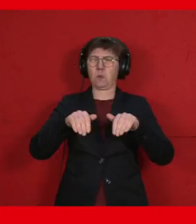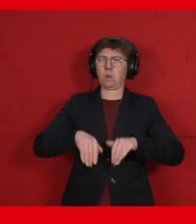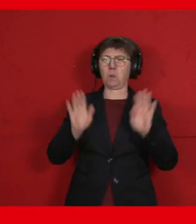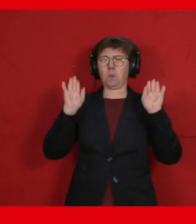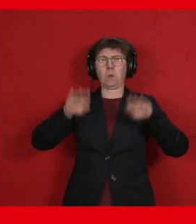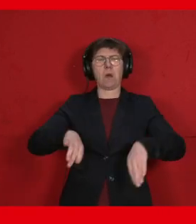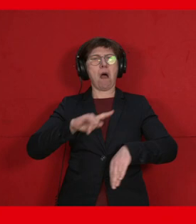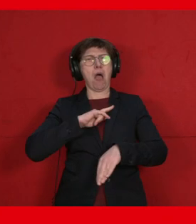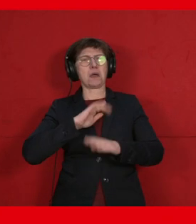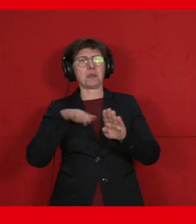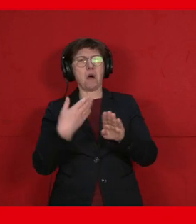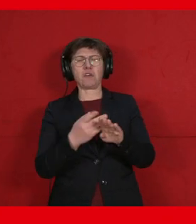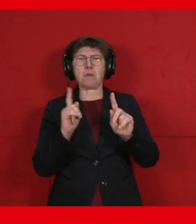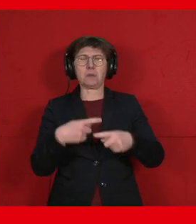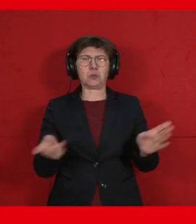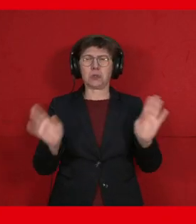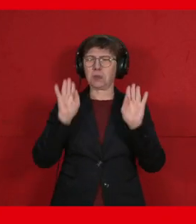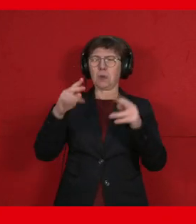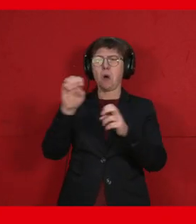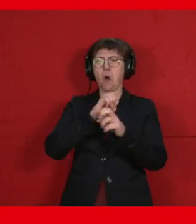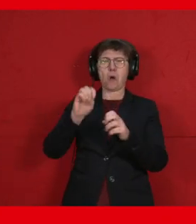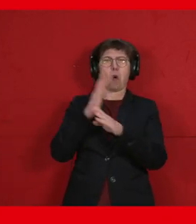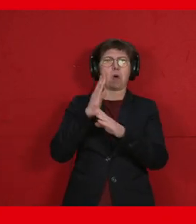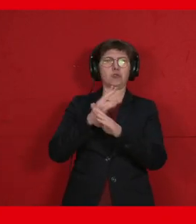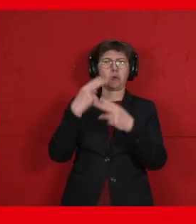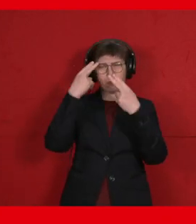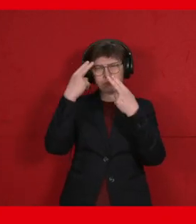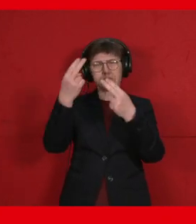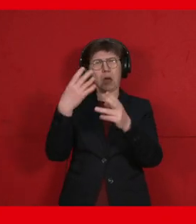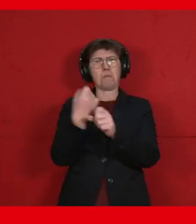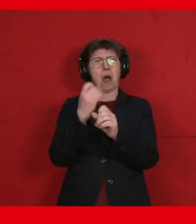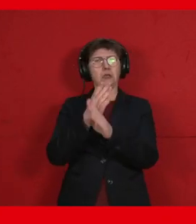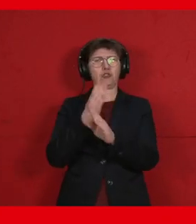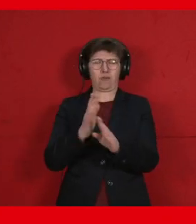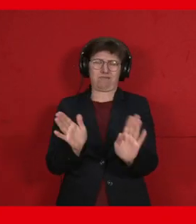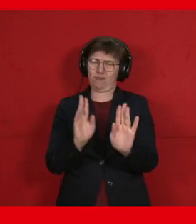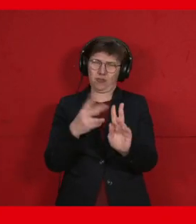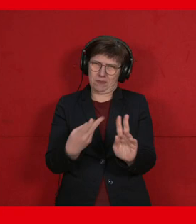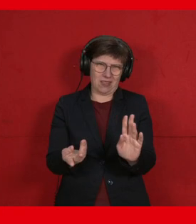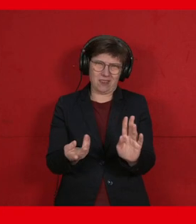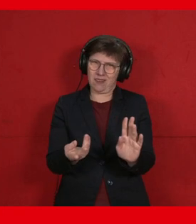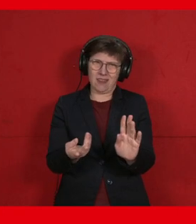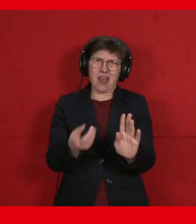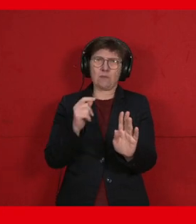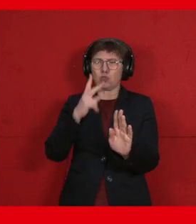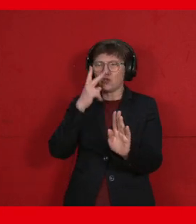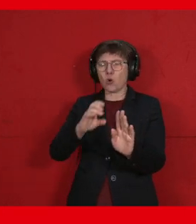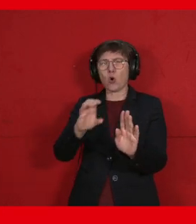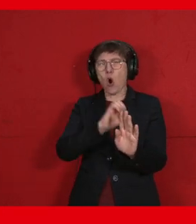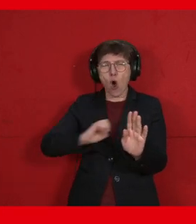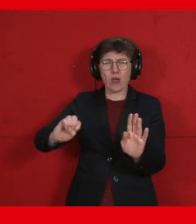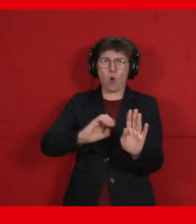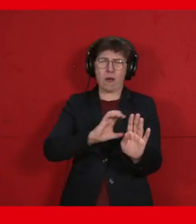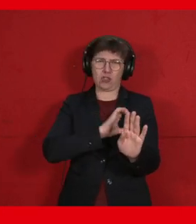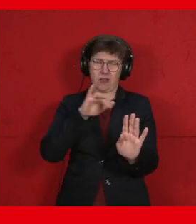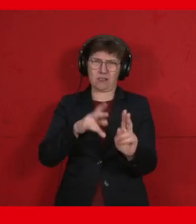unsere eigenen Hausaufgaben in Deutschland zu machen. Also das wird auch nicht funktionieren. Mhm. Wobei klar ist, man muss in Europa Chancen heben und man